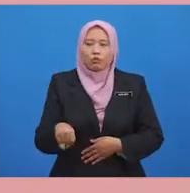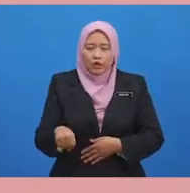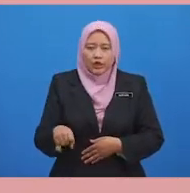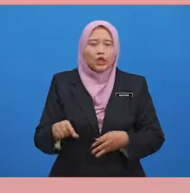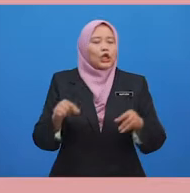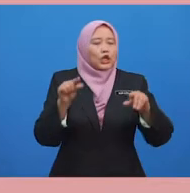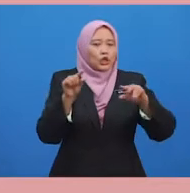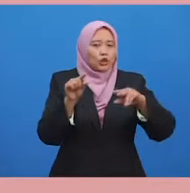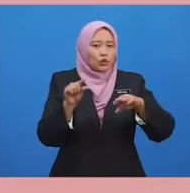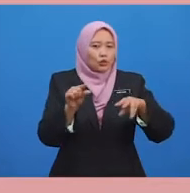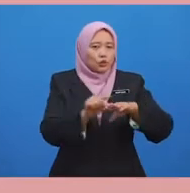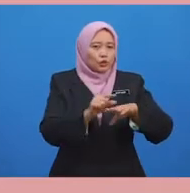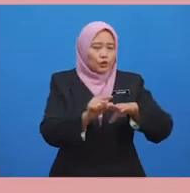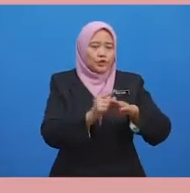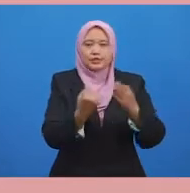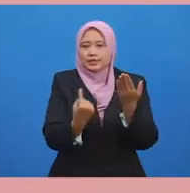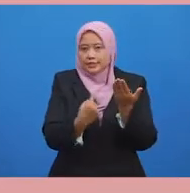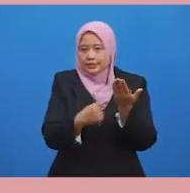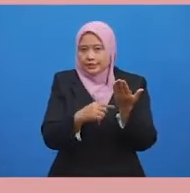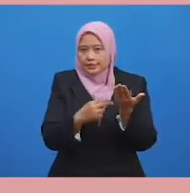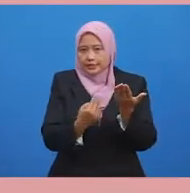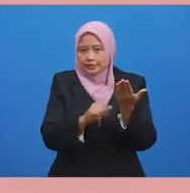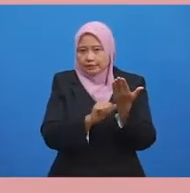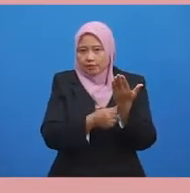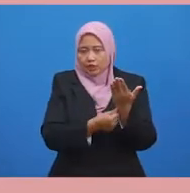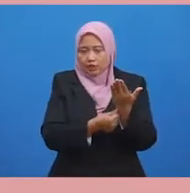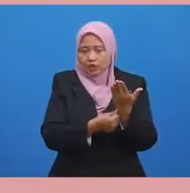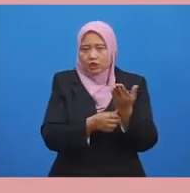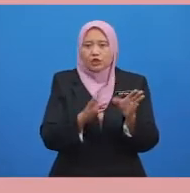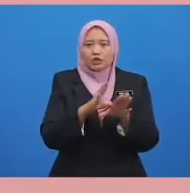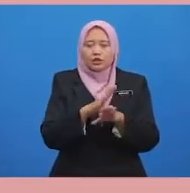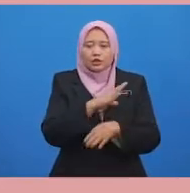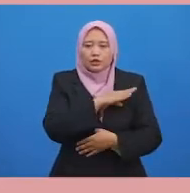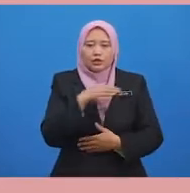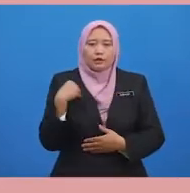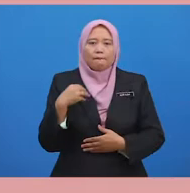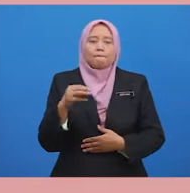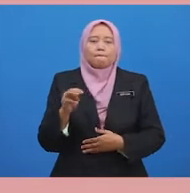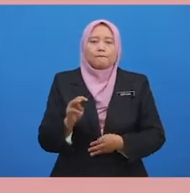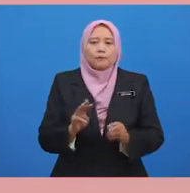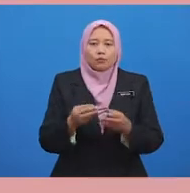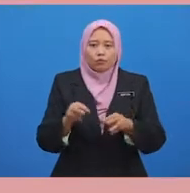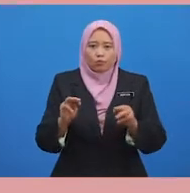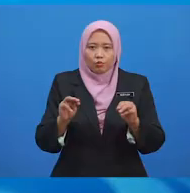semula dan mudah terurai apabila dilupuskan.